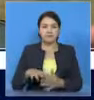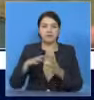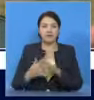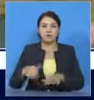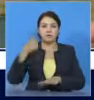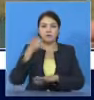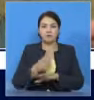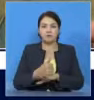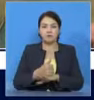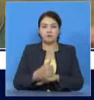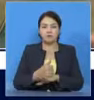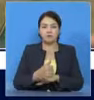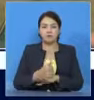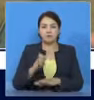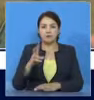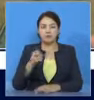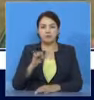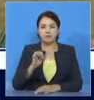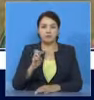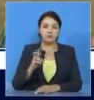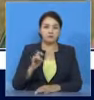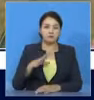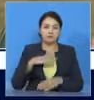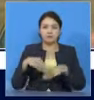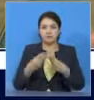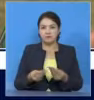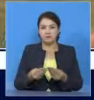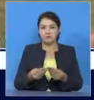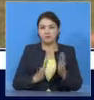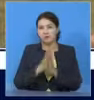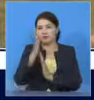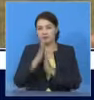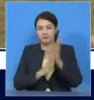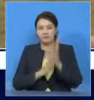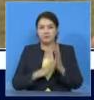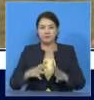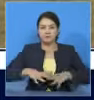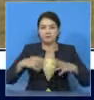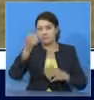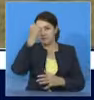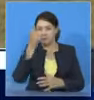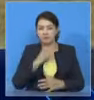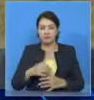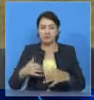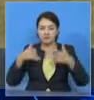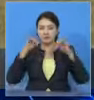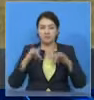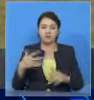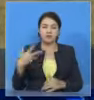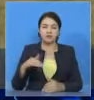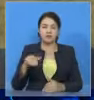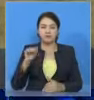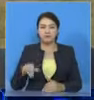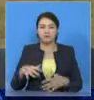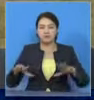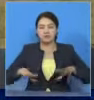басшымыз Оңдасын Сейілұлының мына беріп отырған жем шөпке соған көп-көп рахмет. Сиырға 30 мың, жылқыға 20 мың,